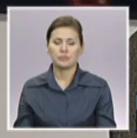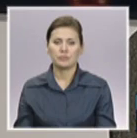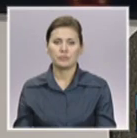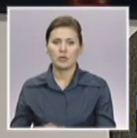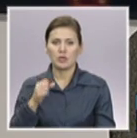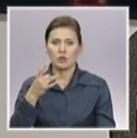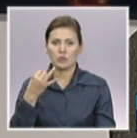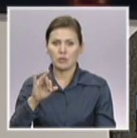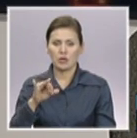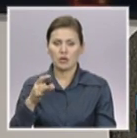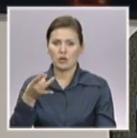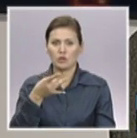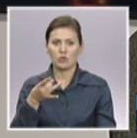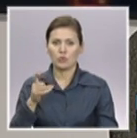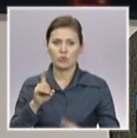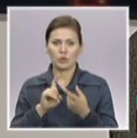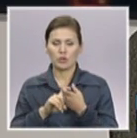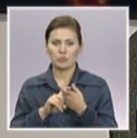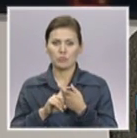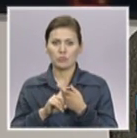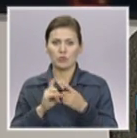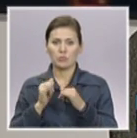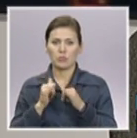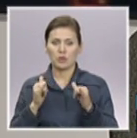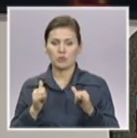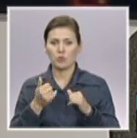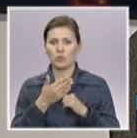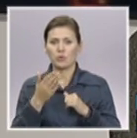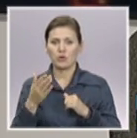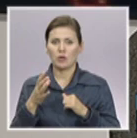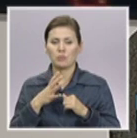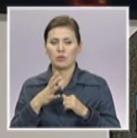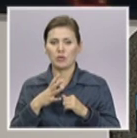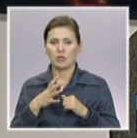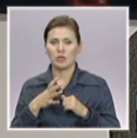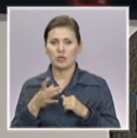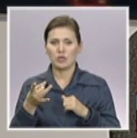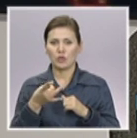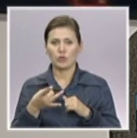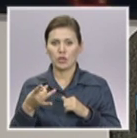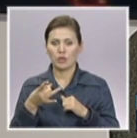Наурызбай аудан қосылып атыр. Сойықта Наурызбай ауданды біз